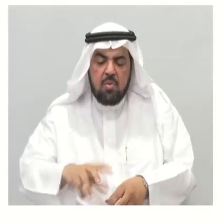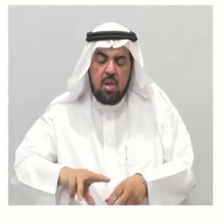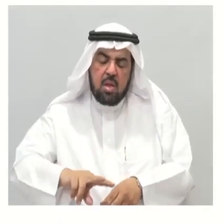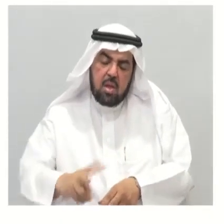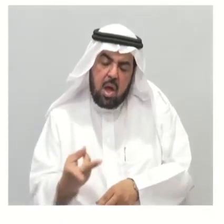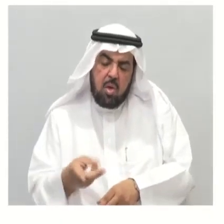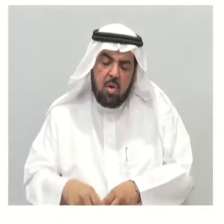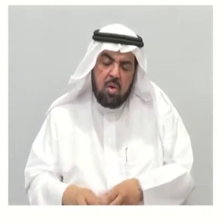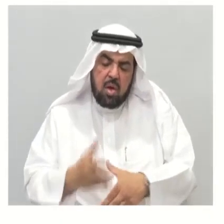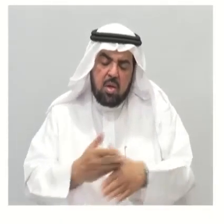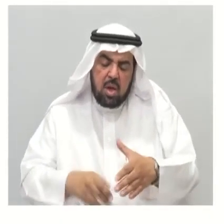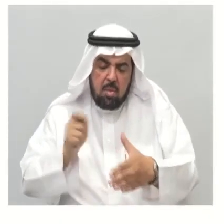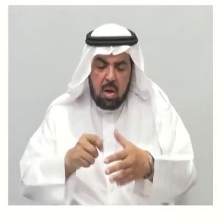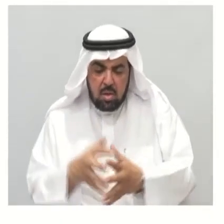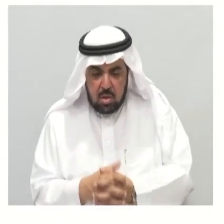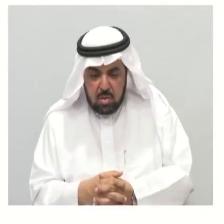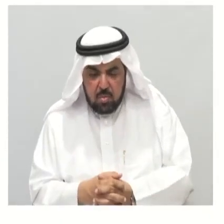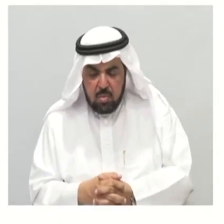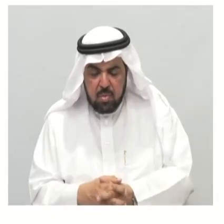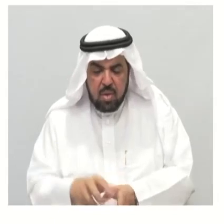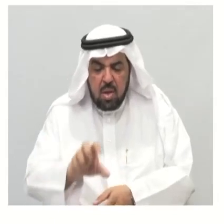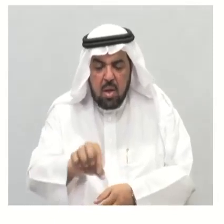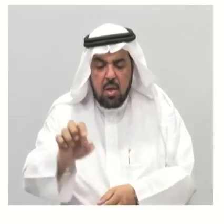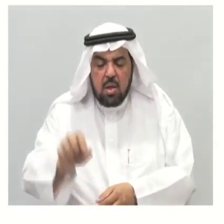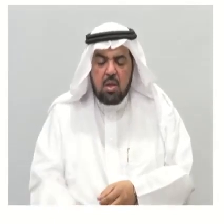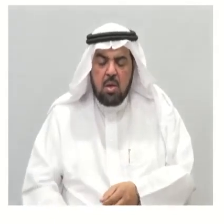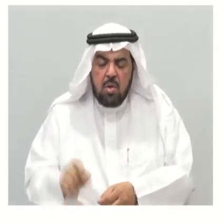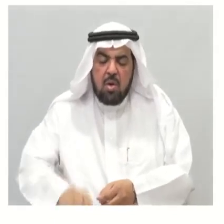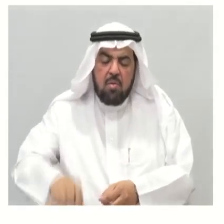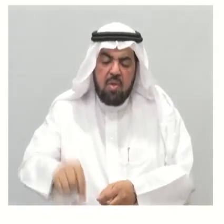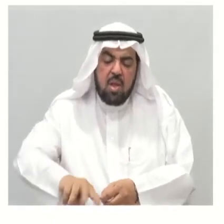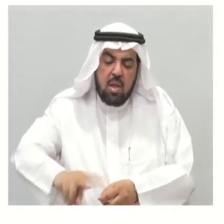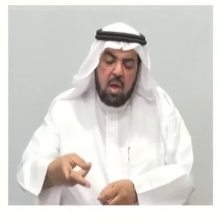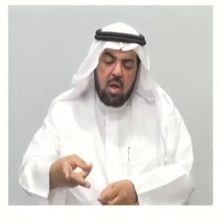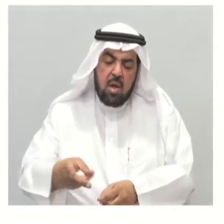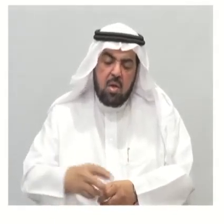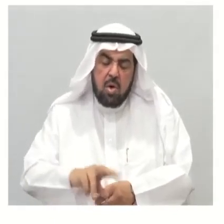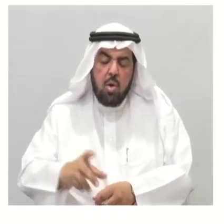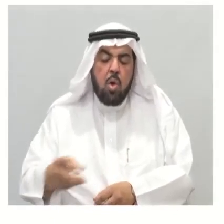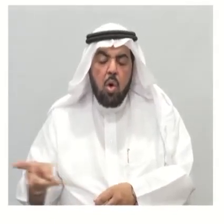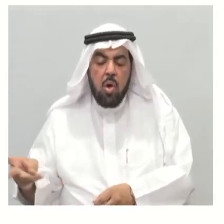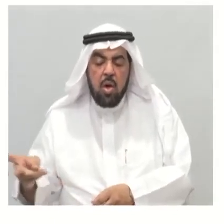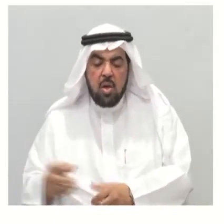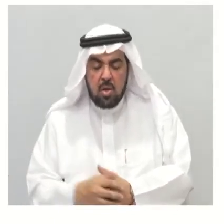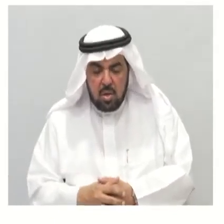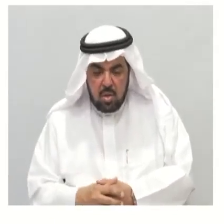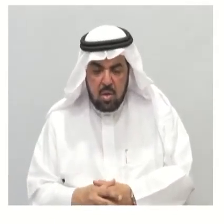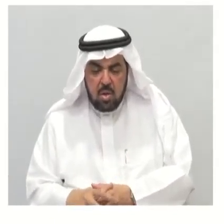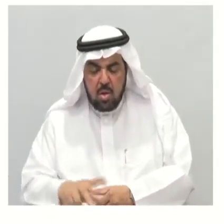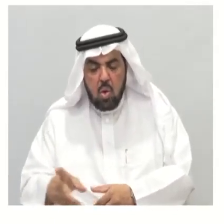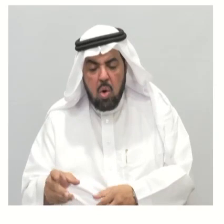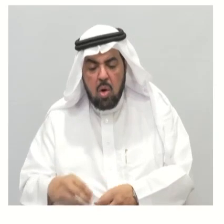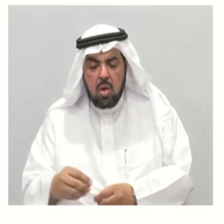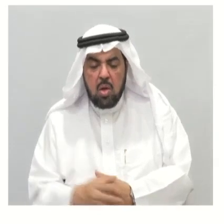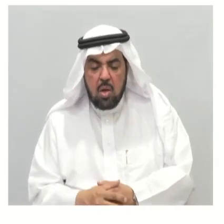في تركيبه الأصلي. إذا استنتجنا أن هنا تغير، ولكن ما هو نوع التغير؟ ما هو نوع